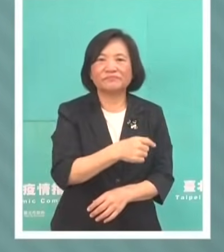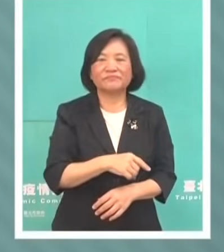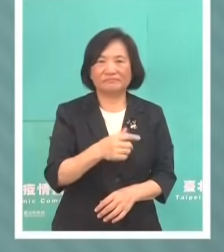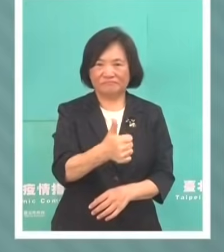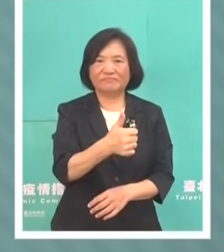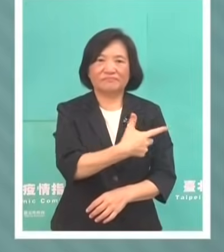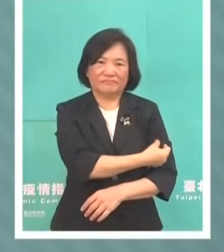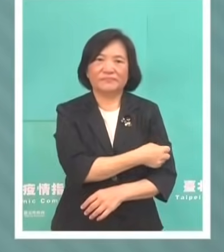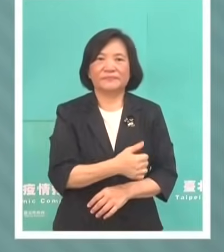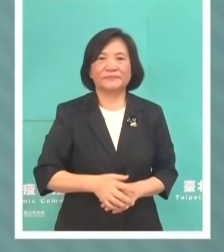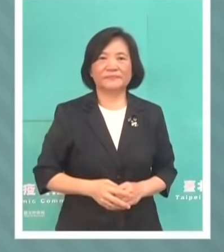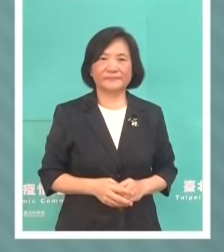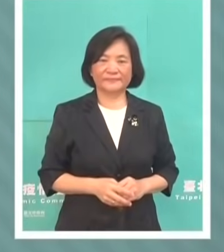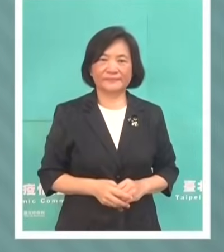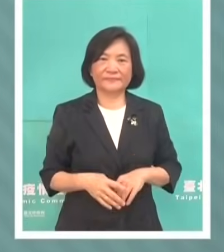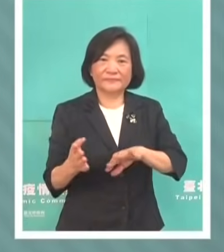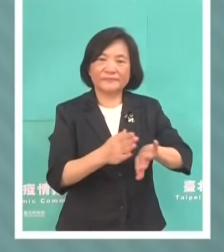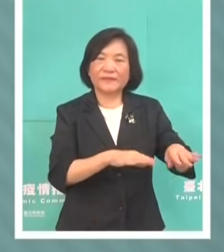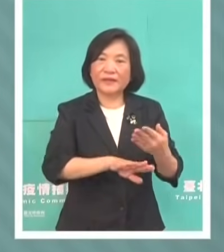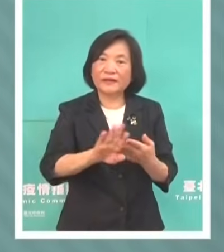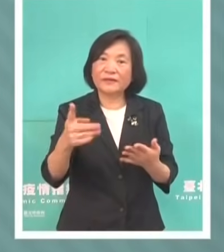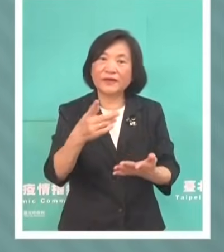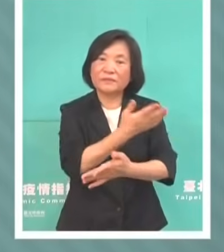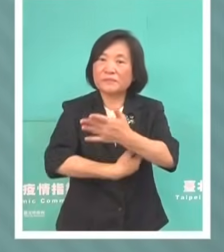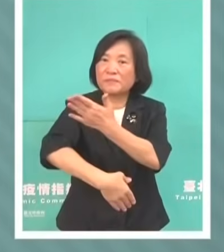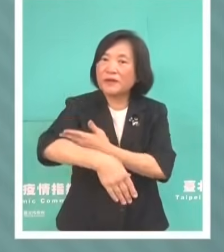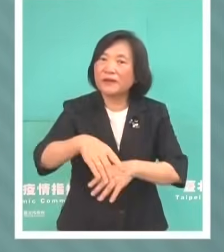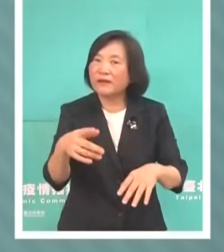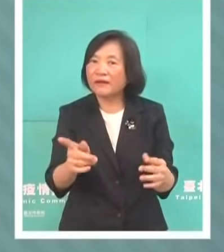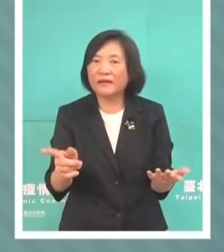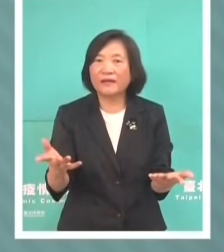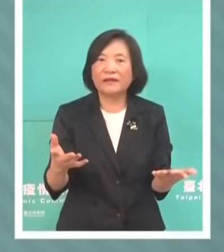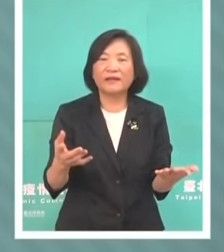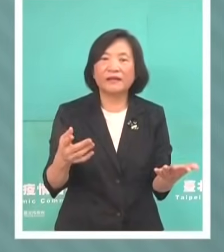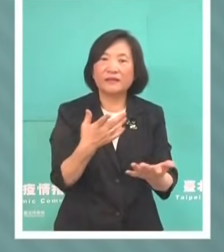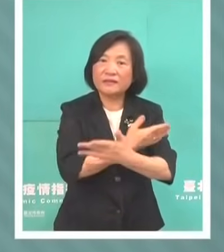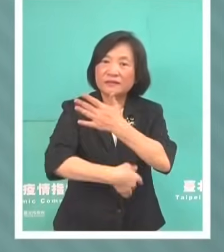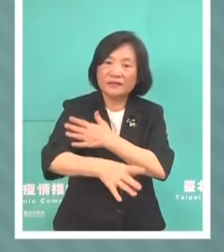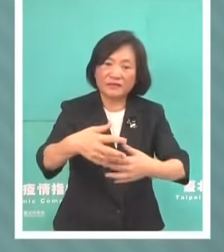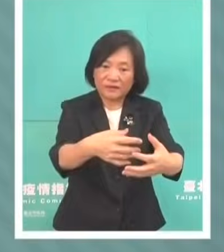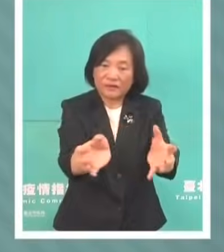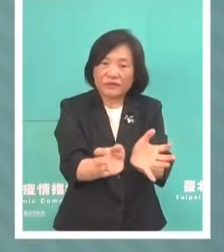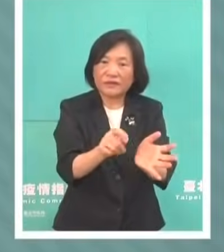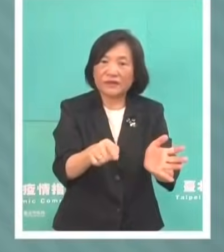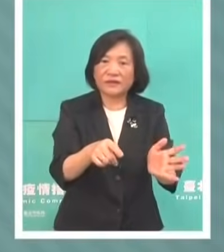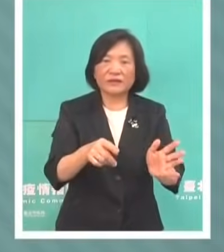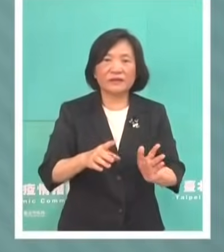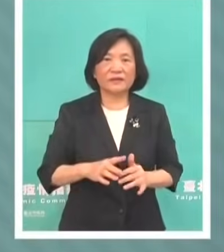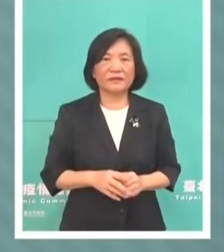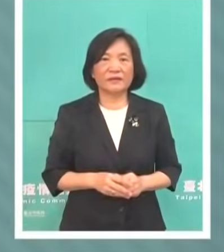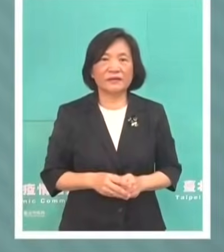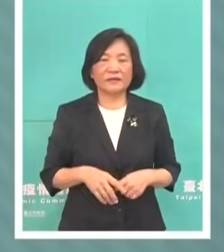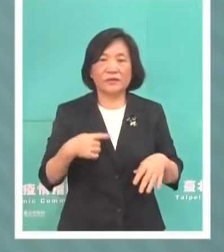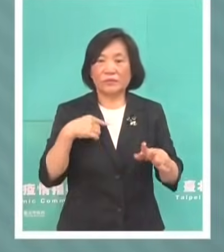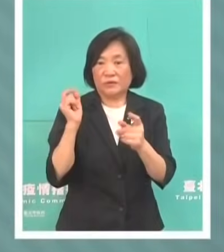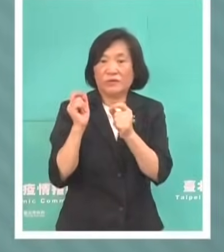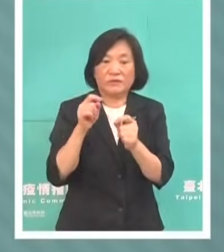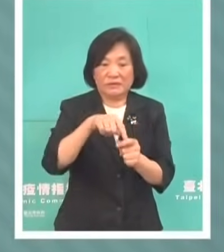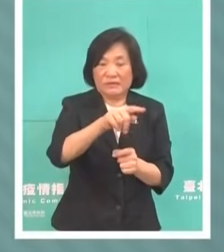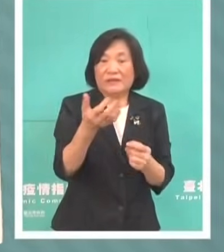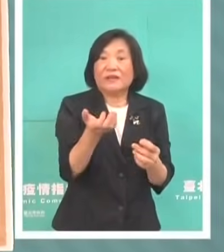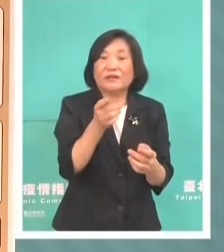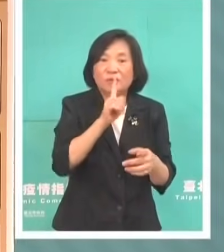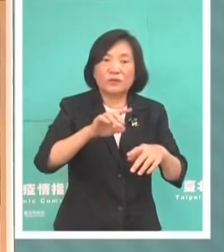么其他这种肾脏相关的单位也是一样的哈。因为我为什么这些会先开放，你